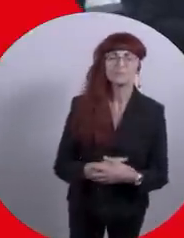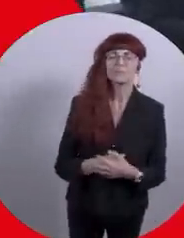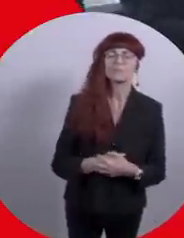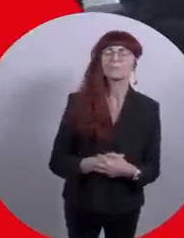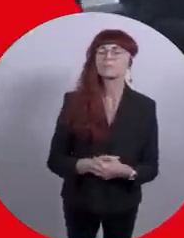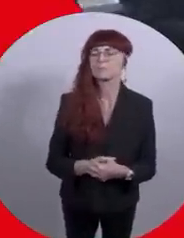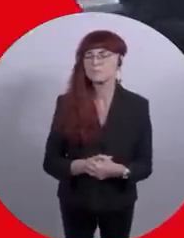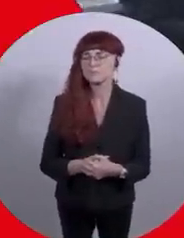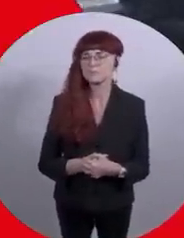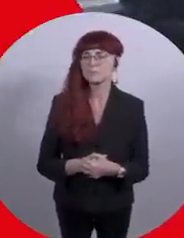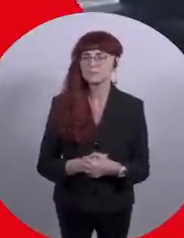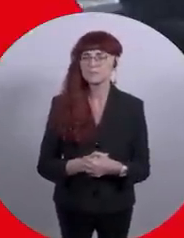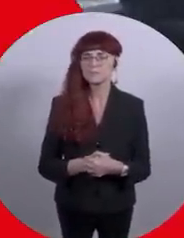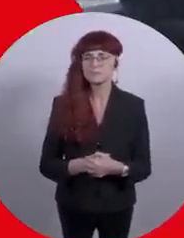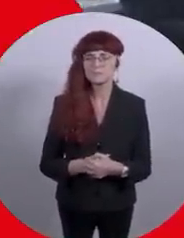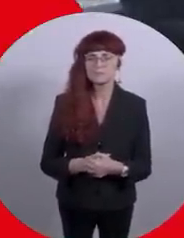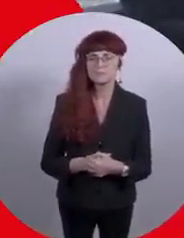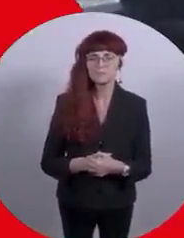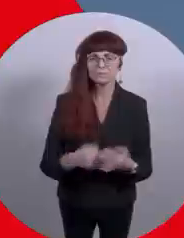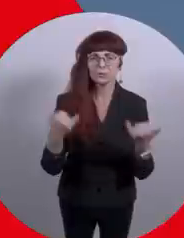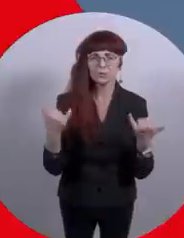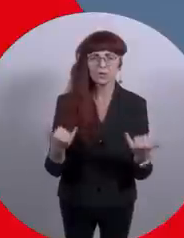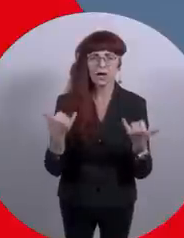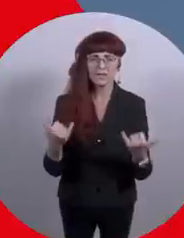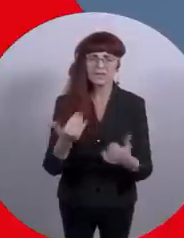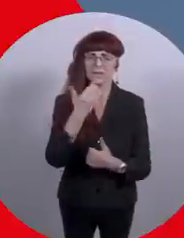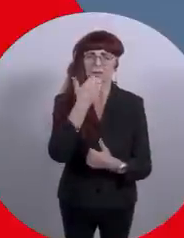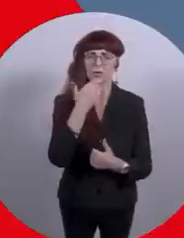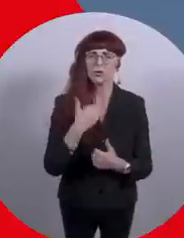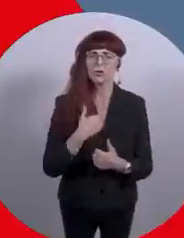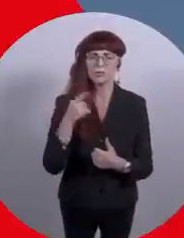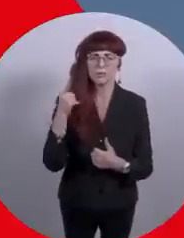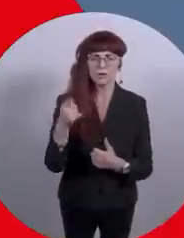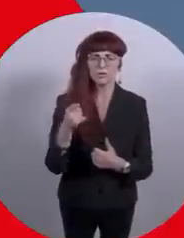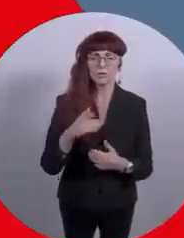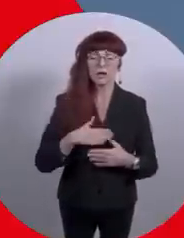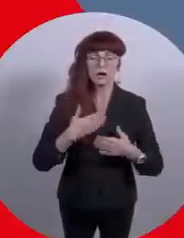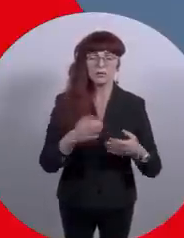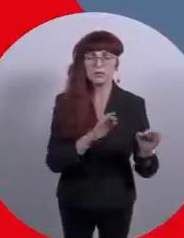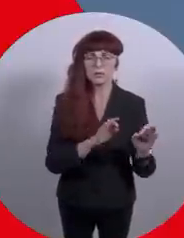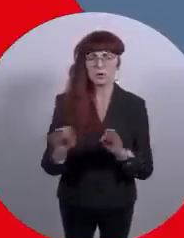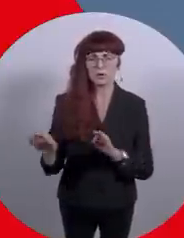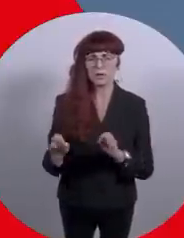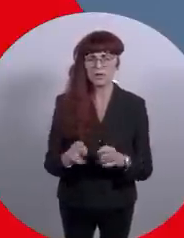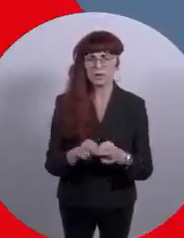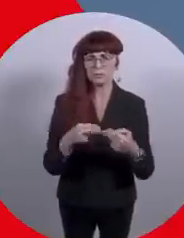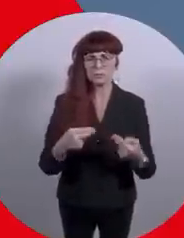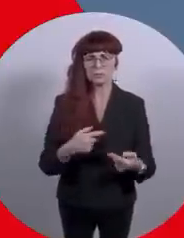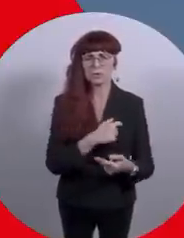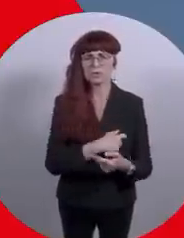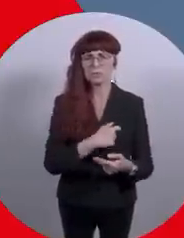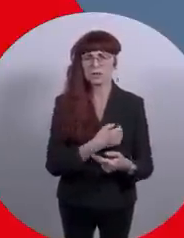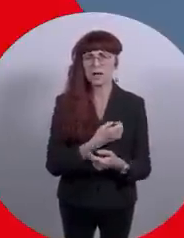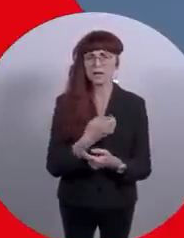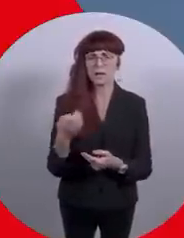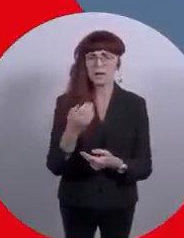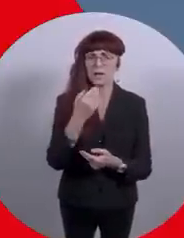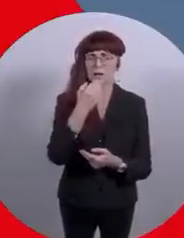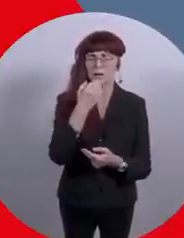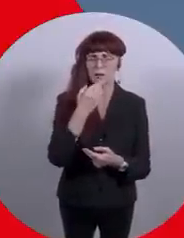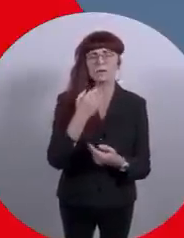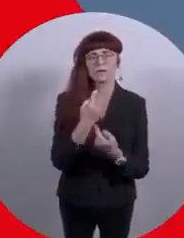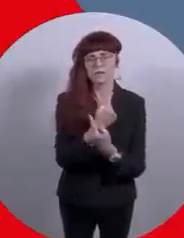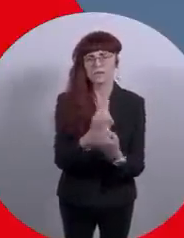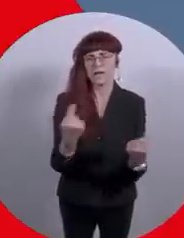und ich darf jetzt an dieser Stelle dieses außerordentlichen Bundesparteitages das eben